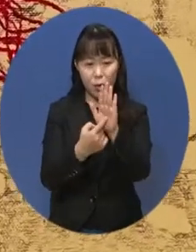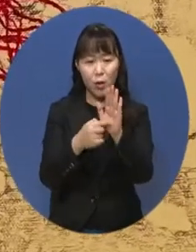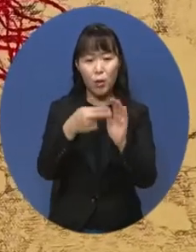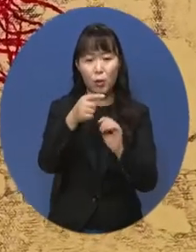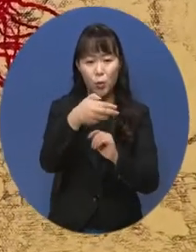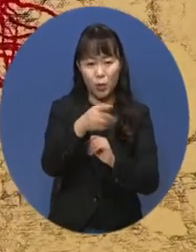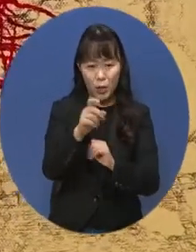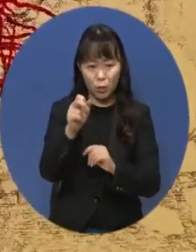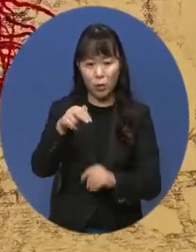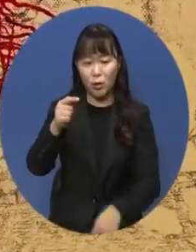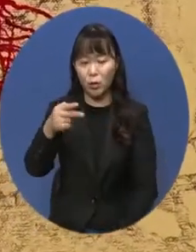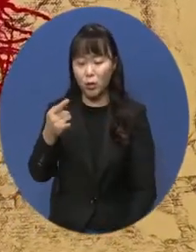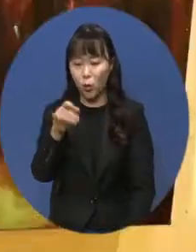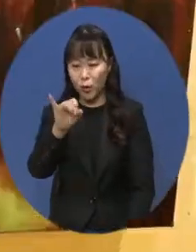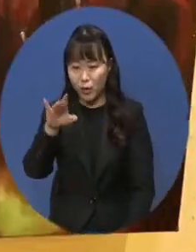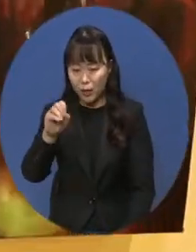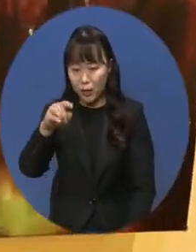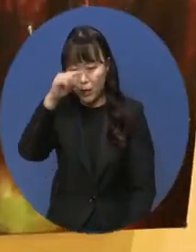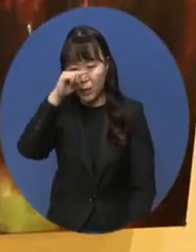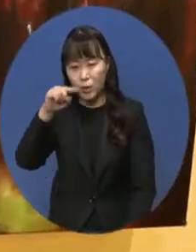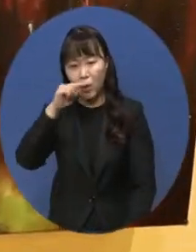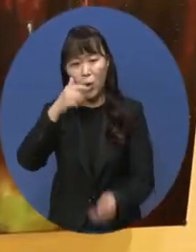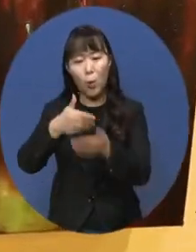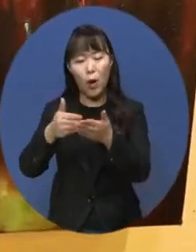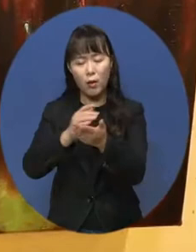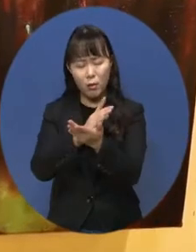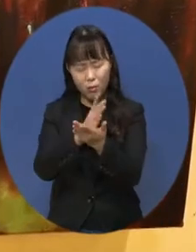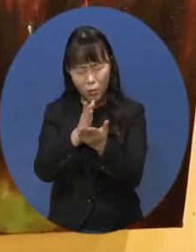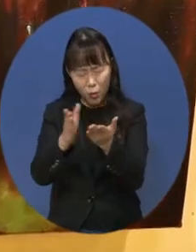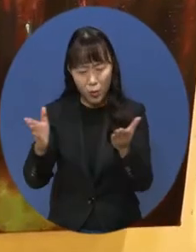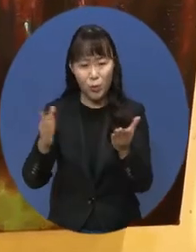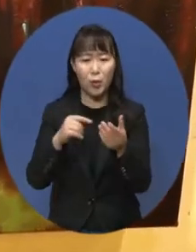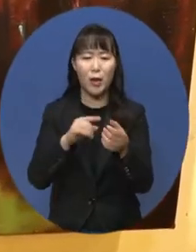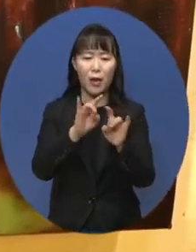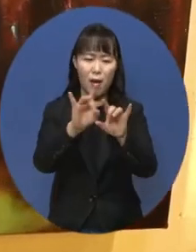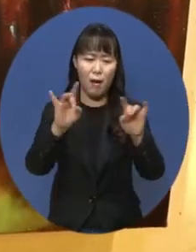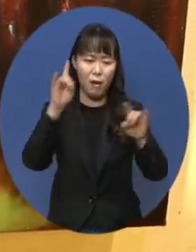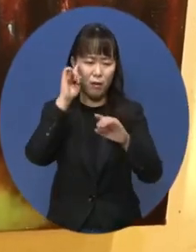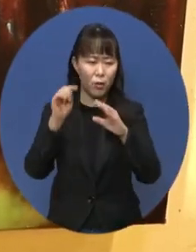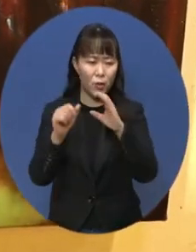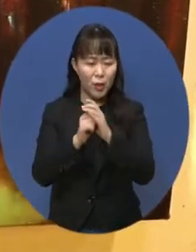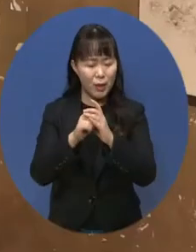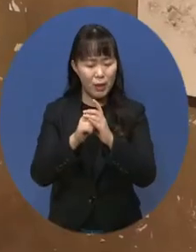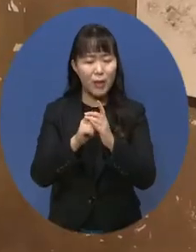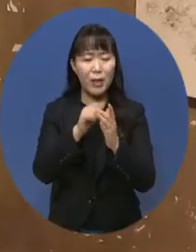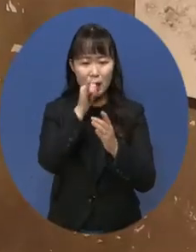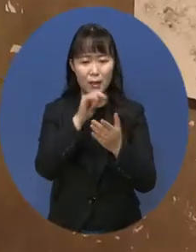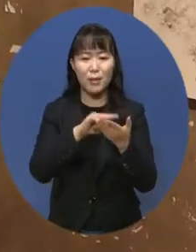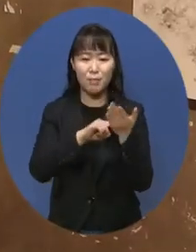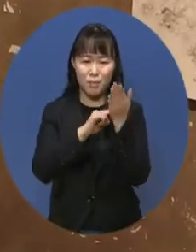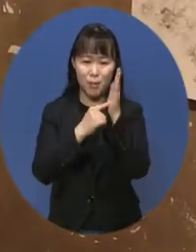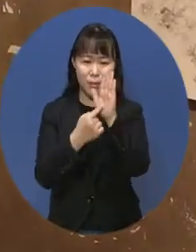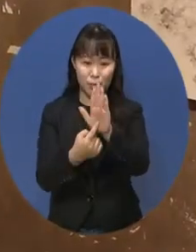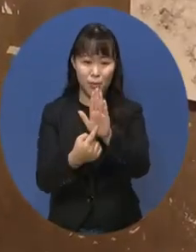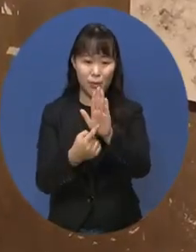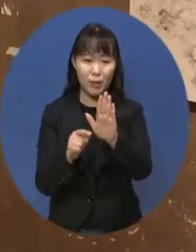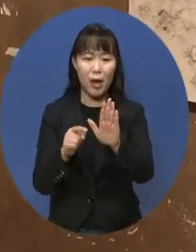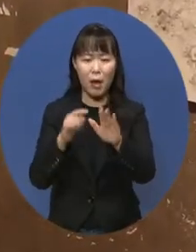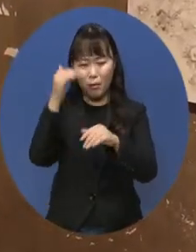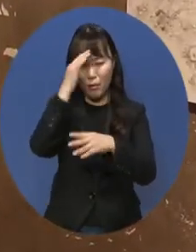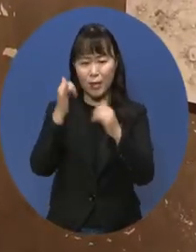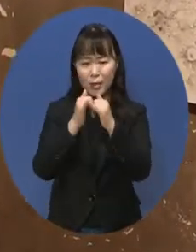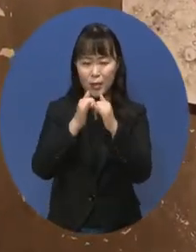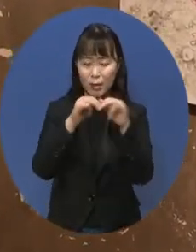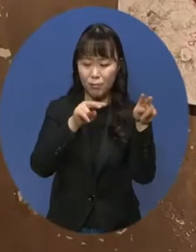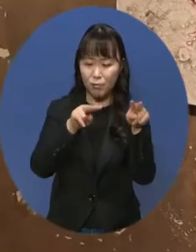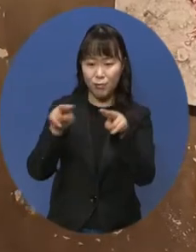드로 2 서양화 등 다양한 장르도 편한 저마다의 독특하고 개성넘치는 작품들은 관람객들의